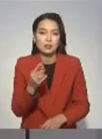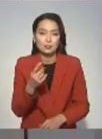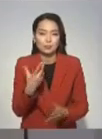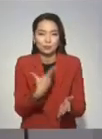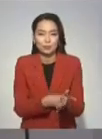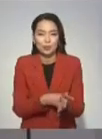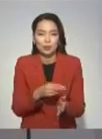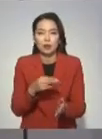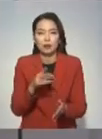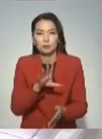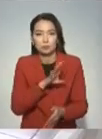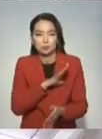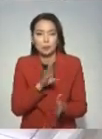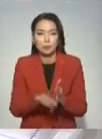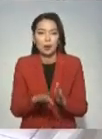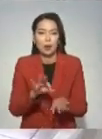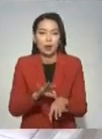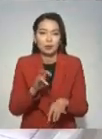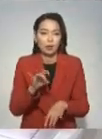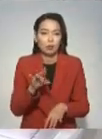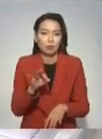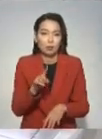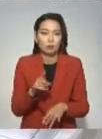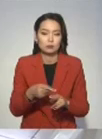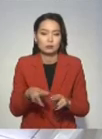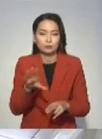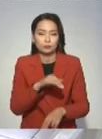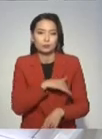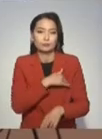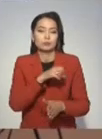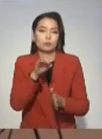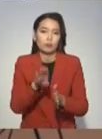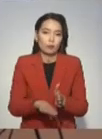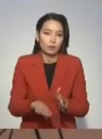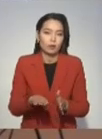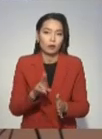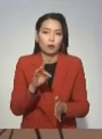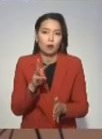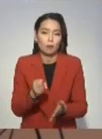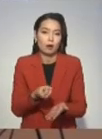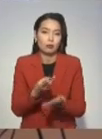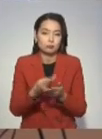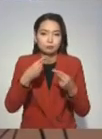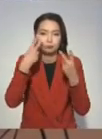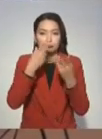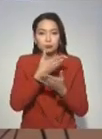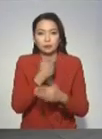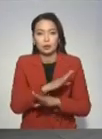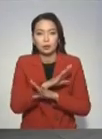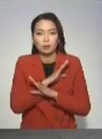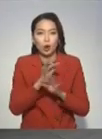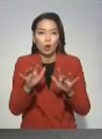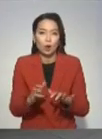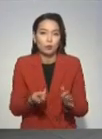Онан кейін 5-еуінің де қызуы көтеріліп, жағдайы нашарлаған көрінеді. Соның бірі комаға түсіп, ес жимаған. Компьютерлік томографиядан